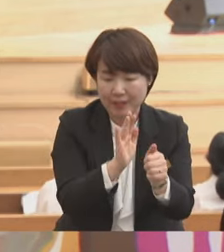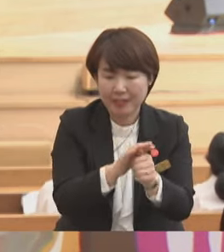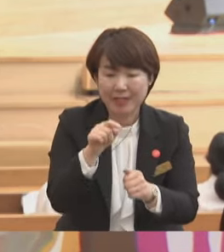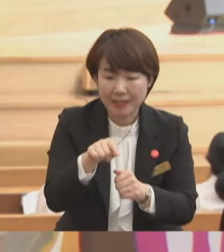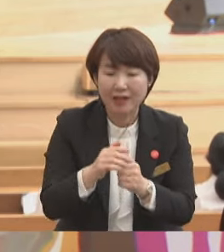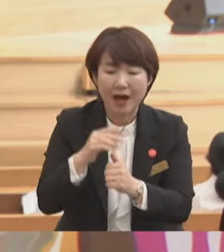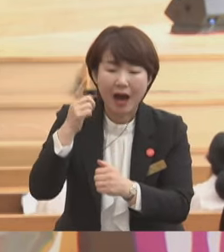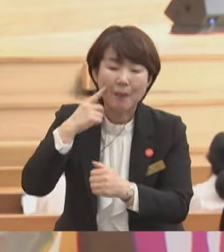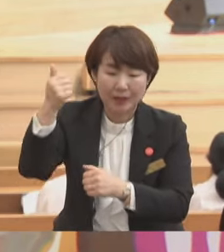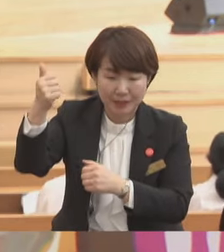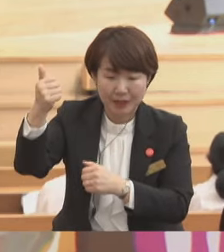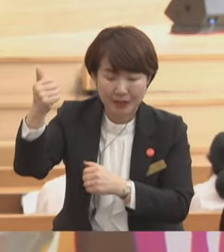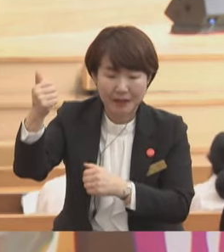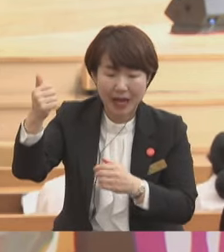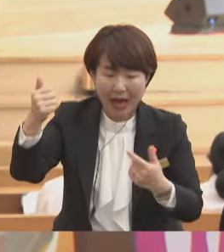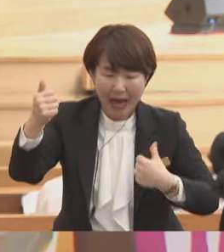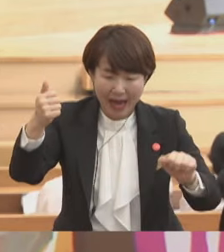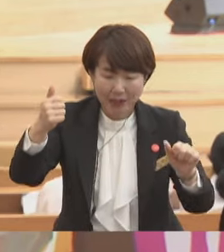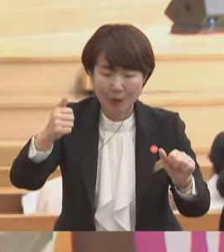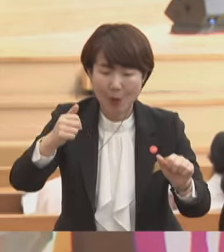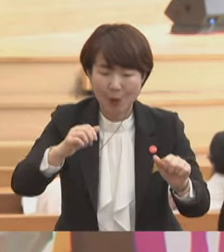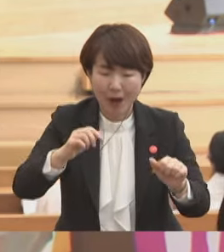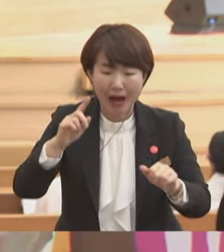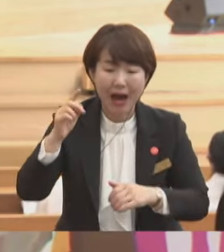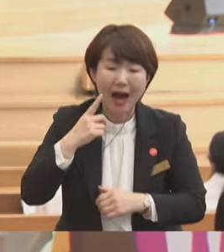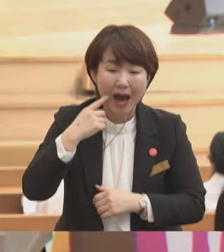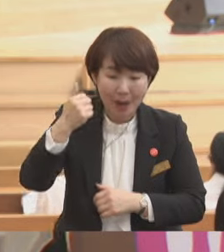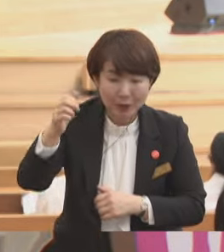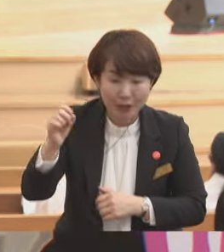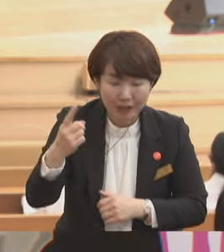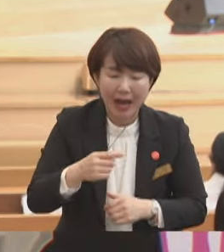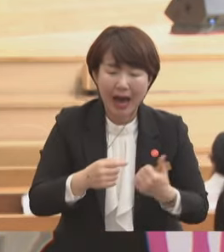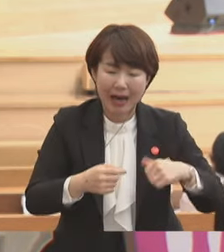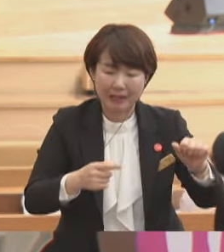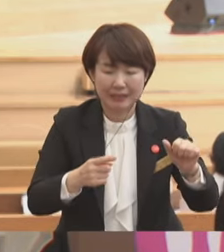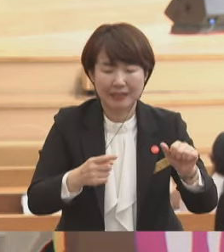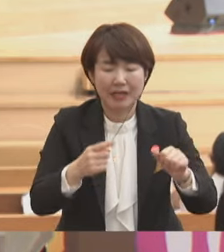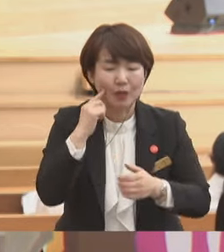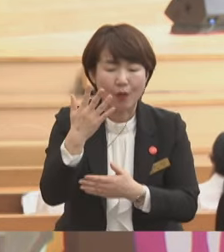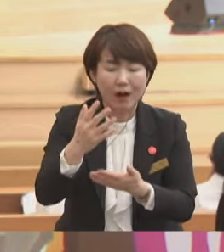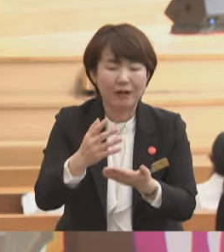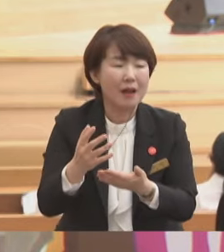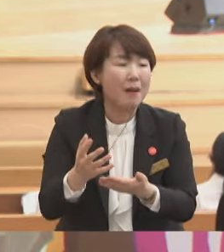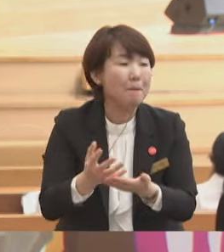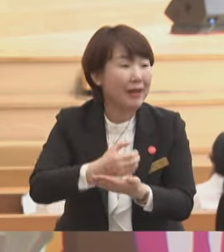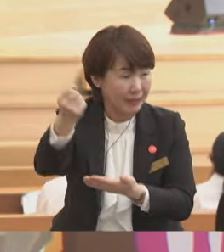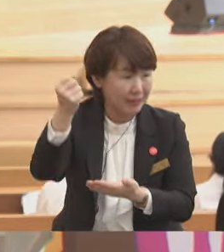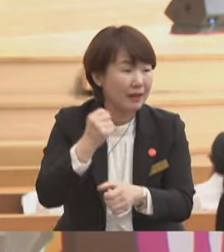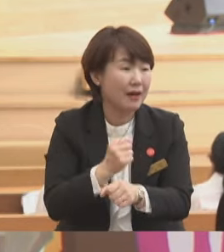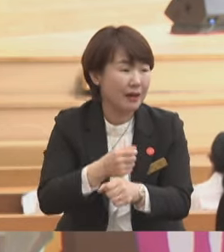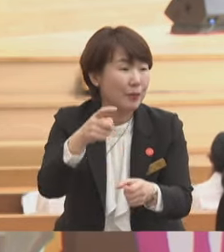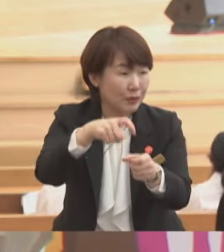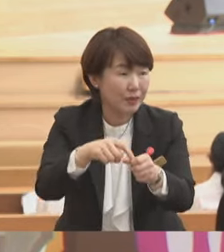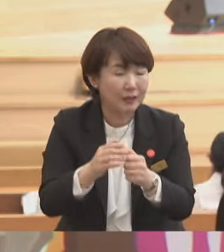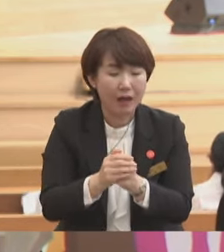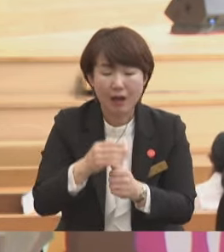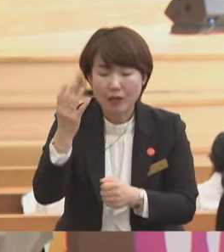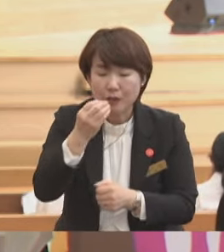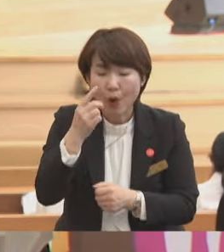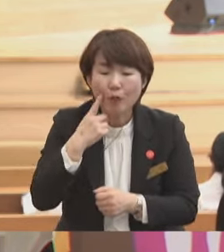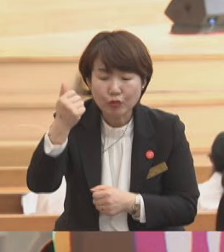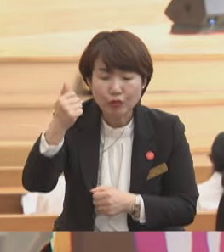하여금 아들로 말미암아 영광을 받으시게 하려 함이라 아멘 우리 주님이 성부 하나님 하나님 아버지의